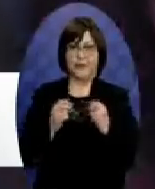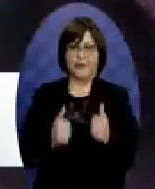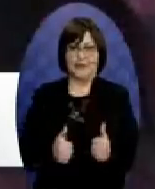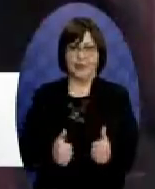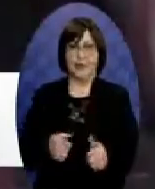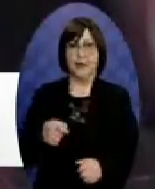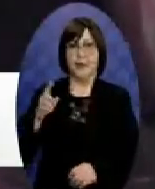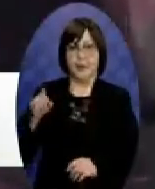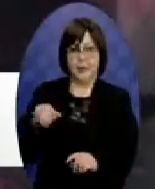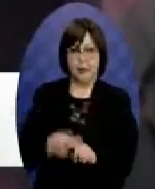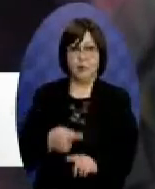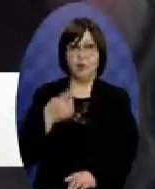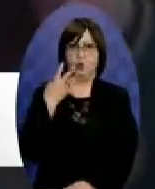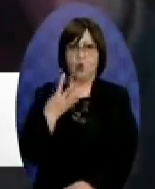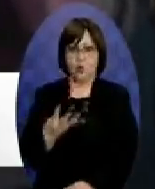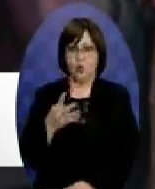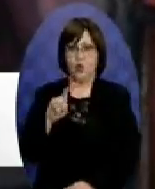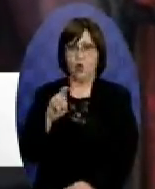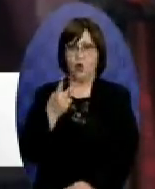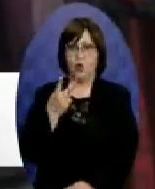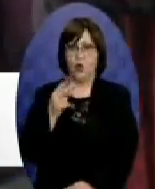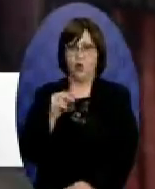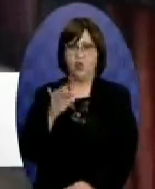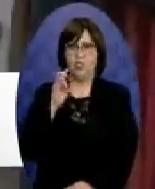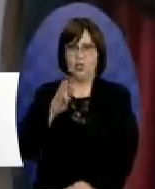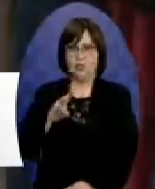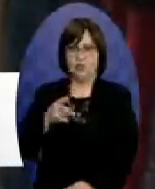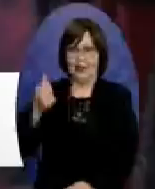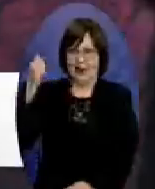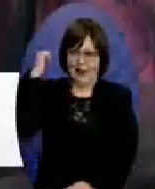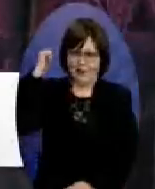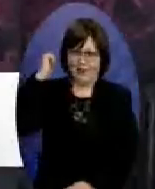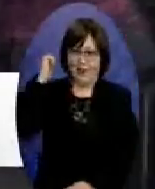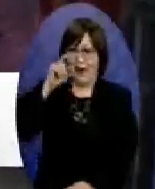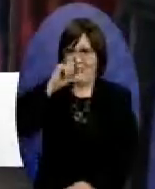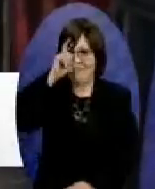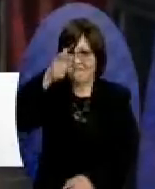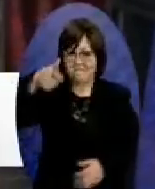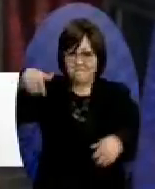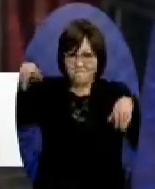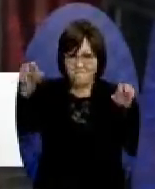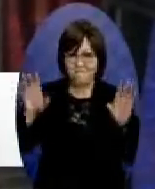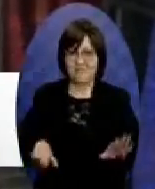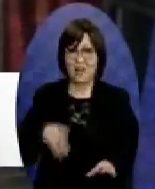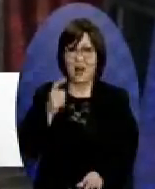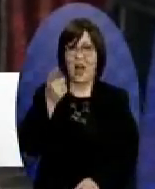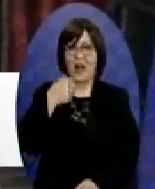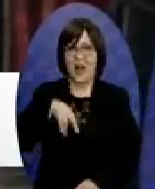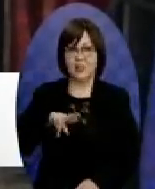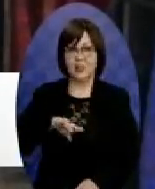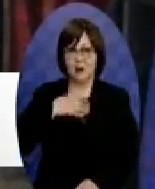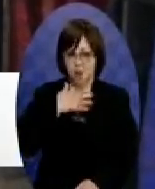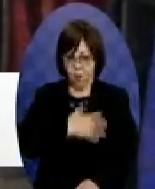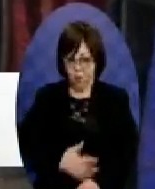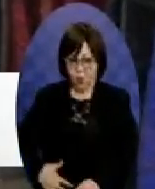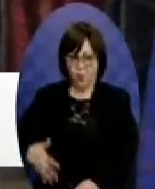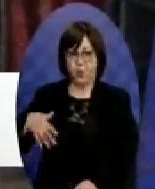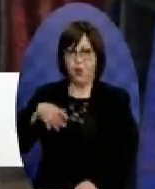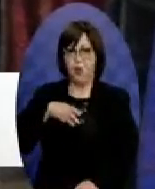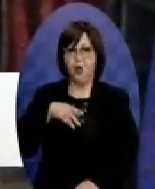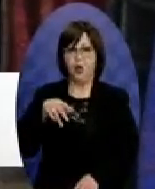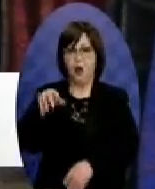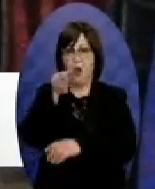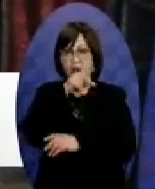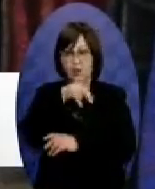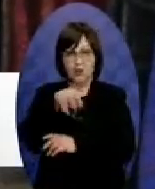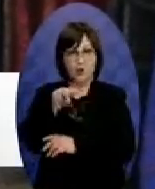маань болохоор арт талдаа бол энэ хангар тээтэй. За урт талдаа бол ингээд луу хээтэй. Хоёр мөрөн дээрээ бол ингээд арслан бар